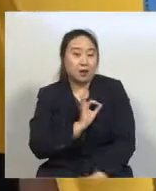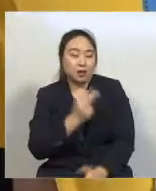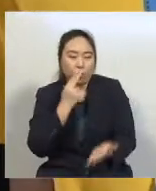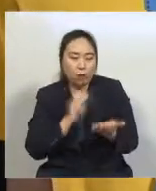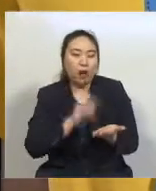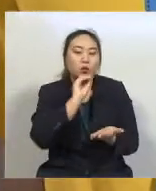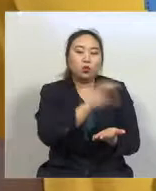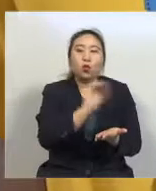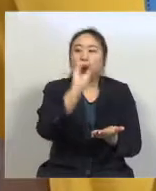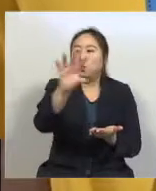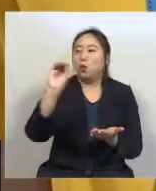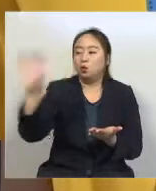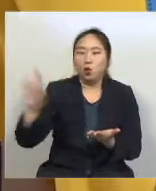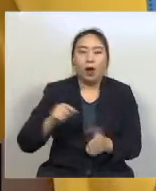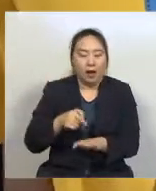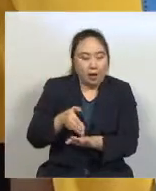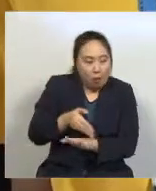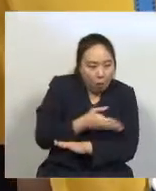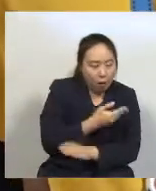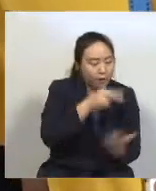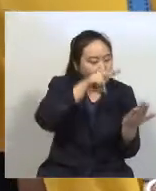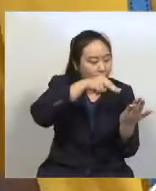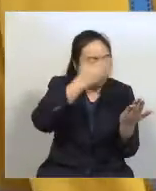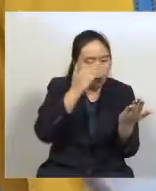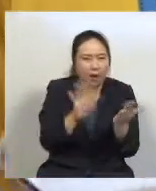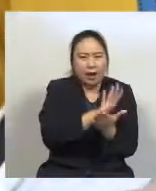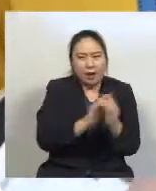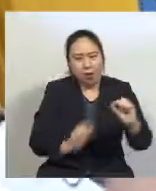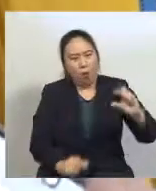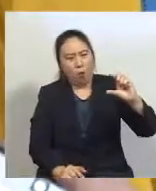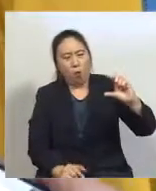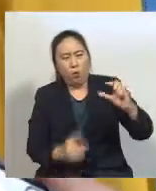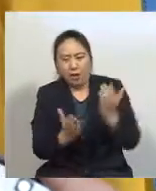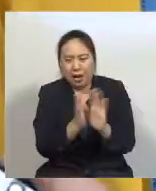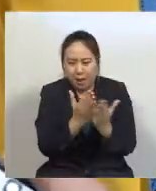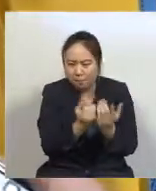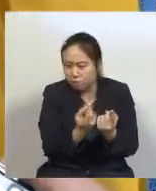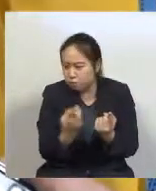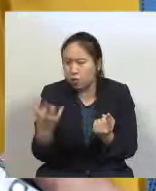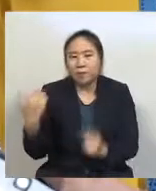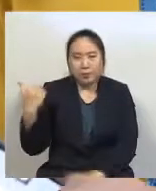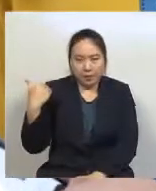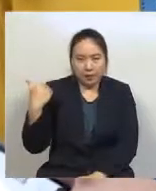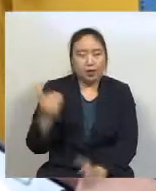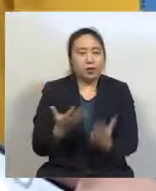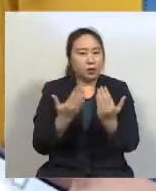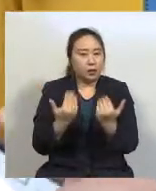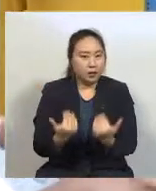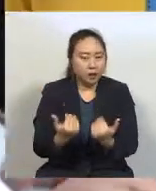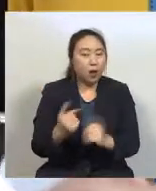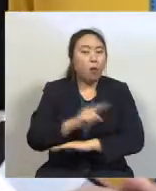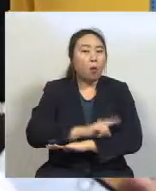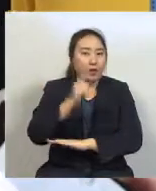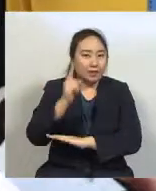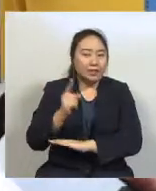าศึกษารายละเอียดล่วงหน้าเนื่องจากเอกสารมีจำนวนมากแล้วก็มีหลายเล่มพร้อมย้ำกำหนดการวันพิจารณ